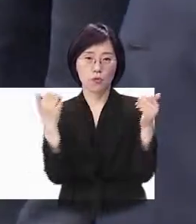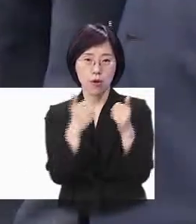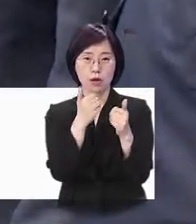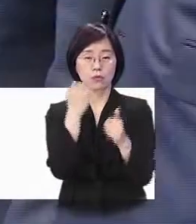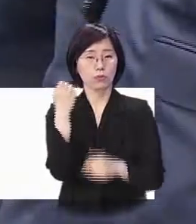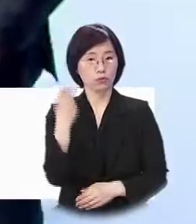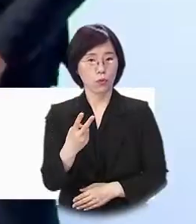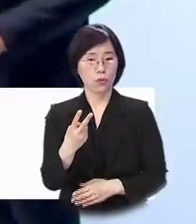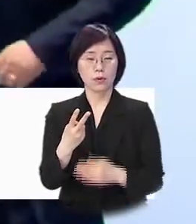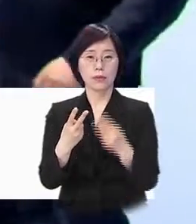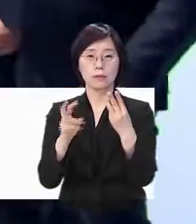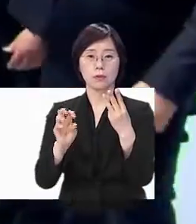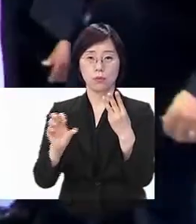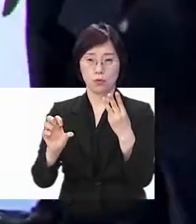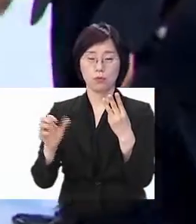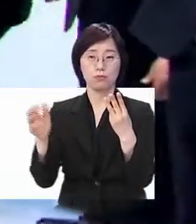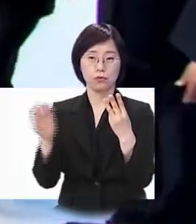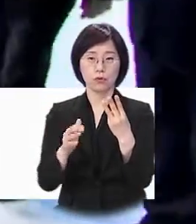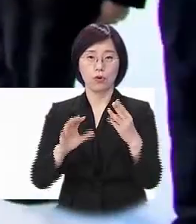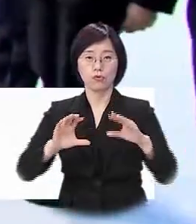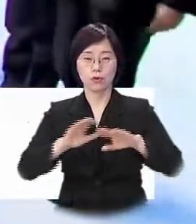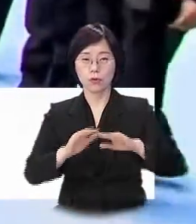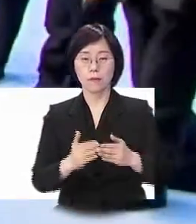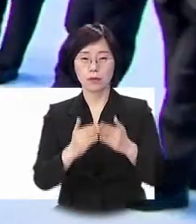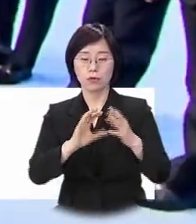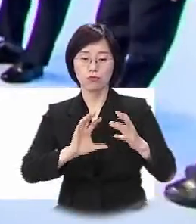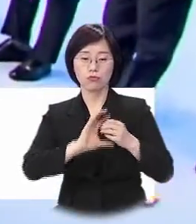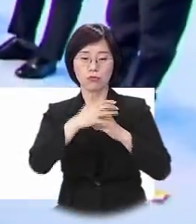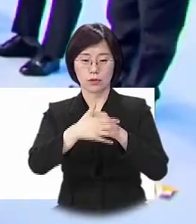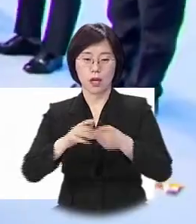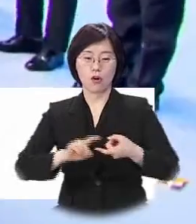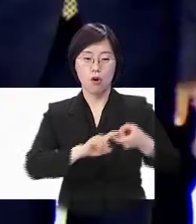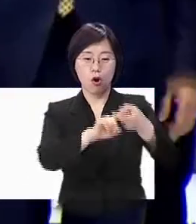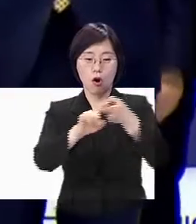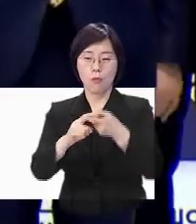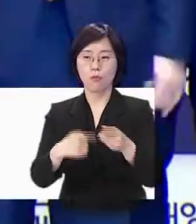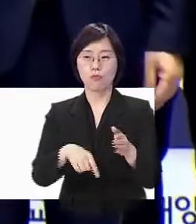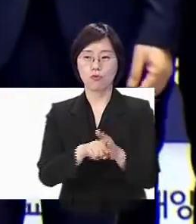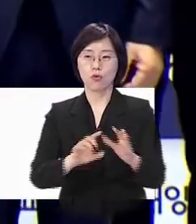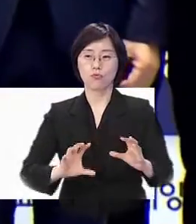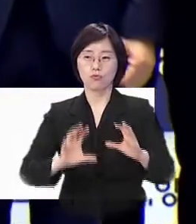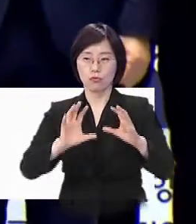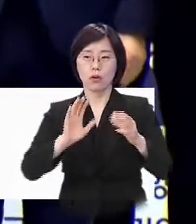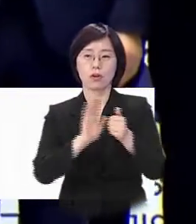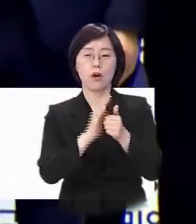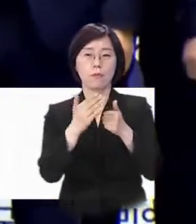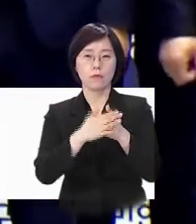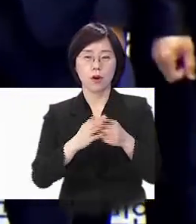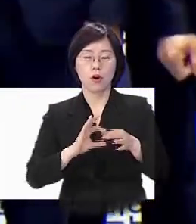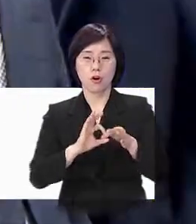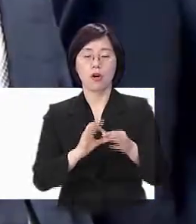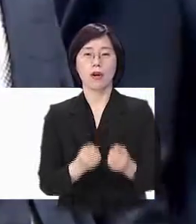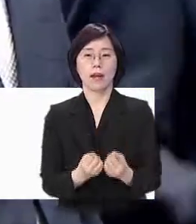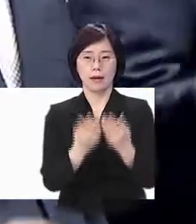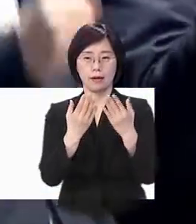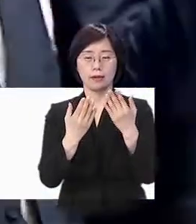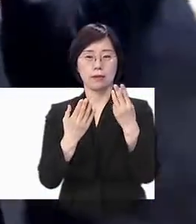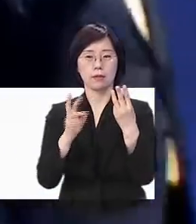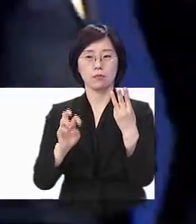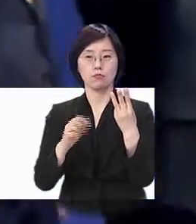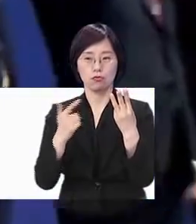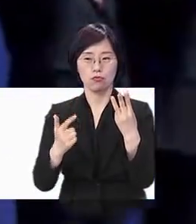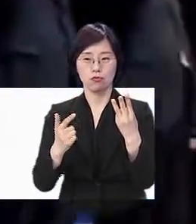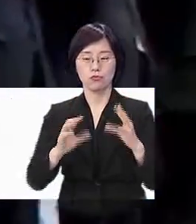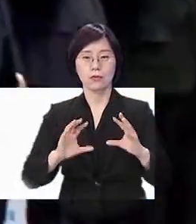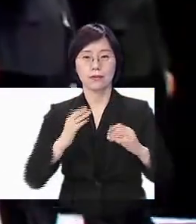열리고 25일은 균형발전 국제협력 거버넌스 구축을 위한 국제협력연계 행사,